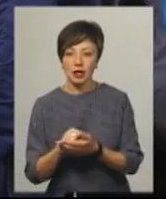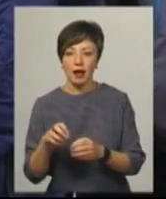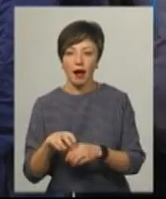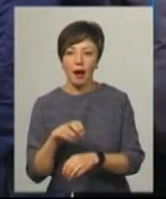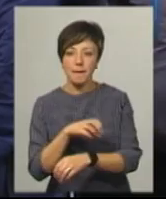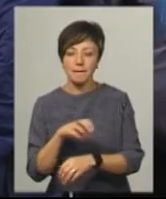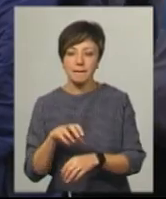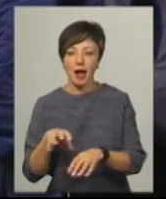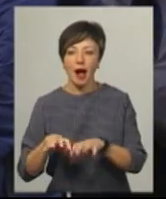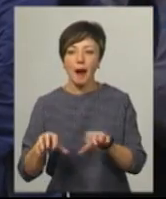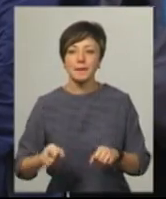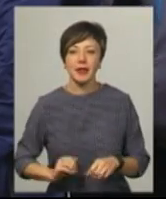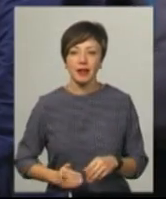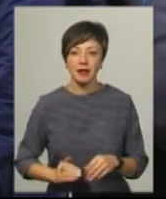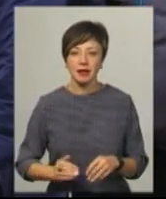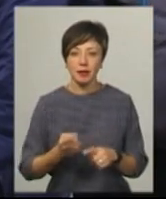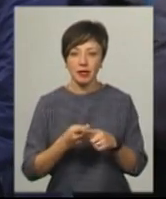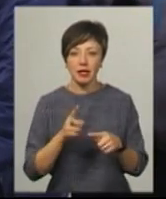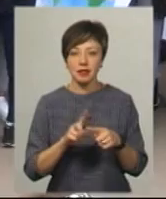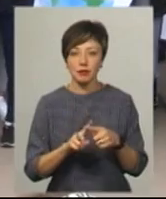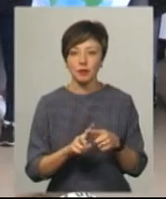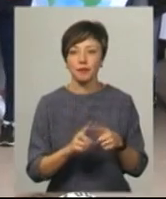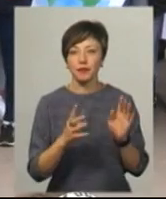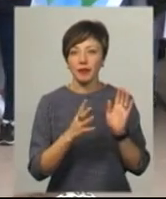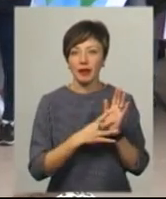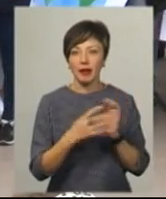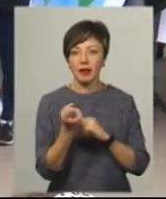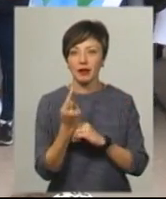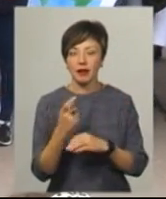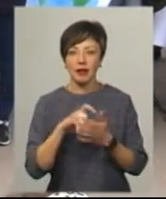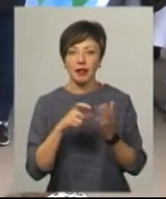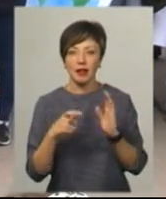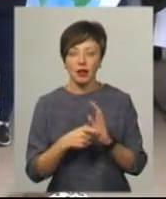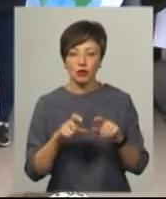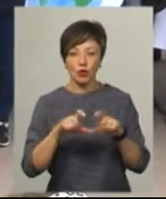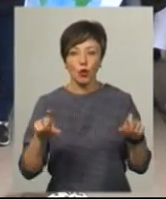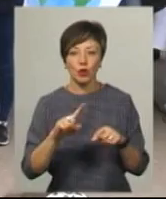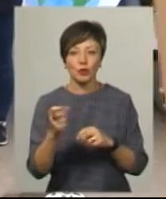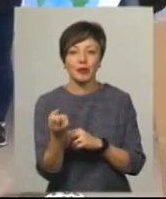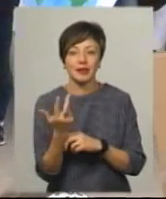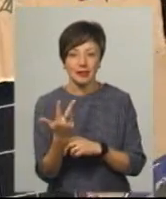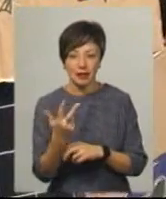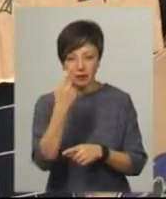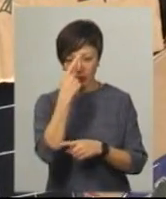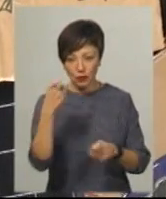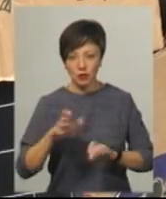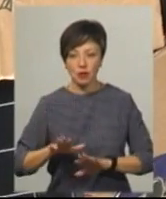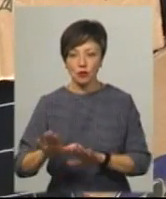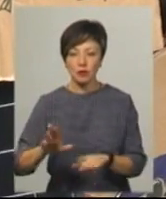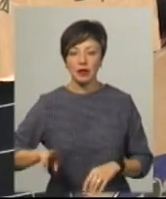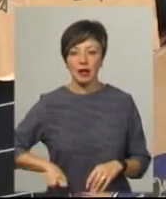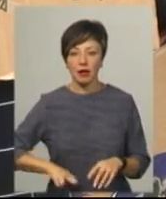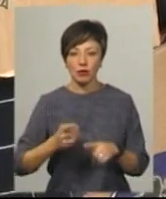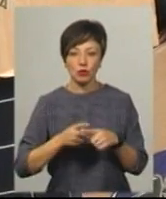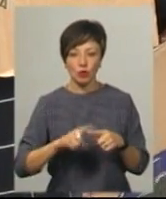До екострайку долучилися учні 9-11 класів Хмельницької загальноосвітньої школи номер 13. Про це повідомила заступниця директора